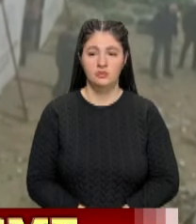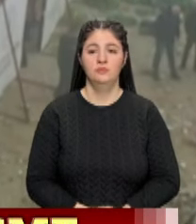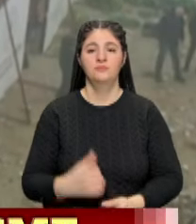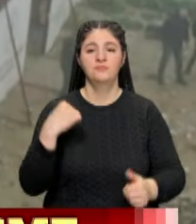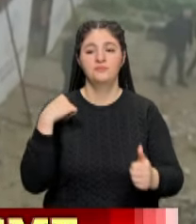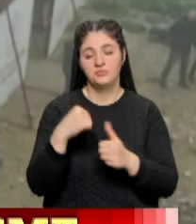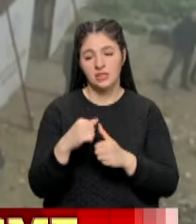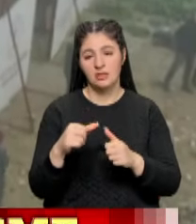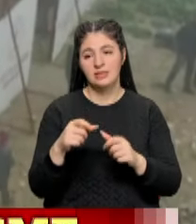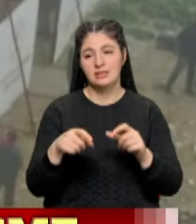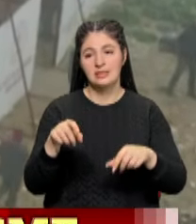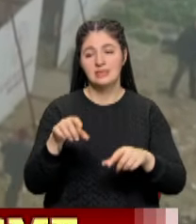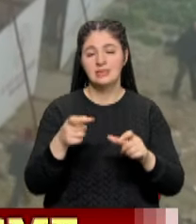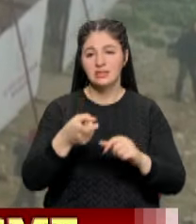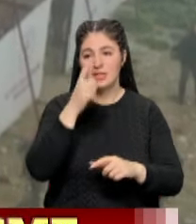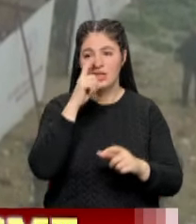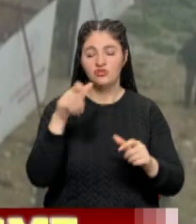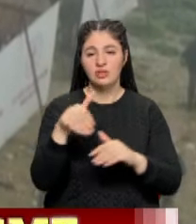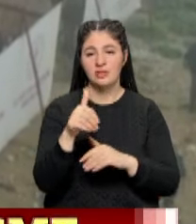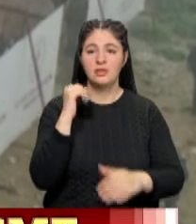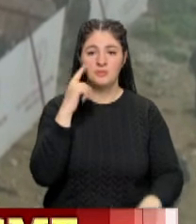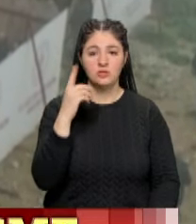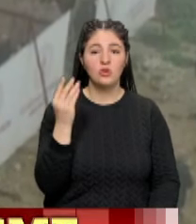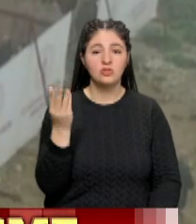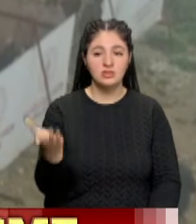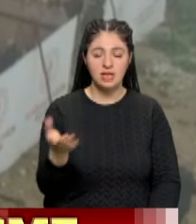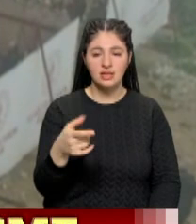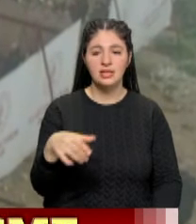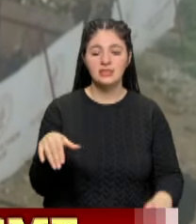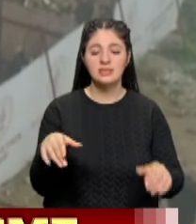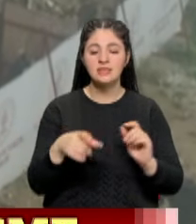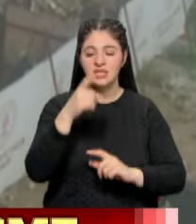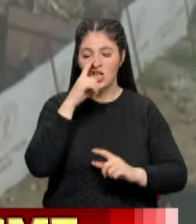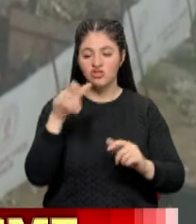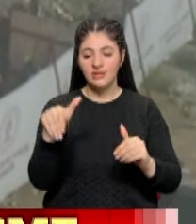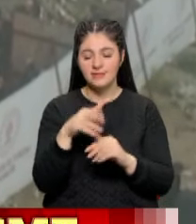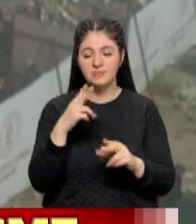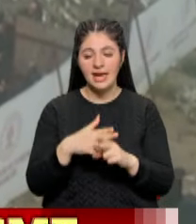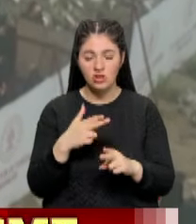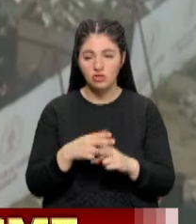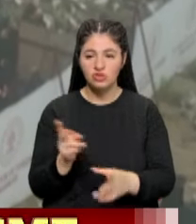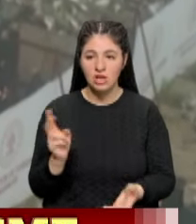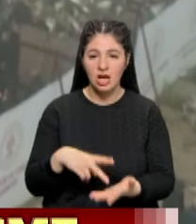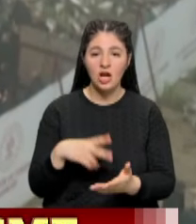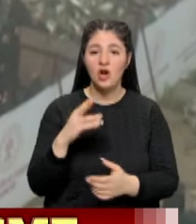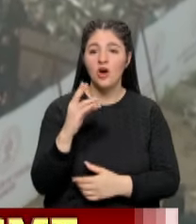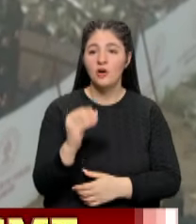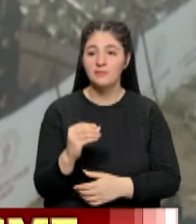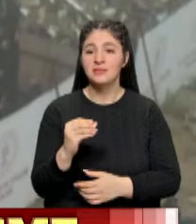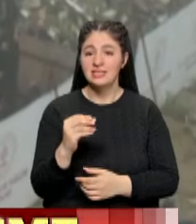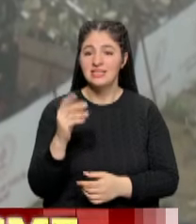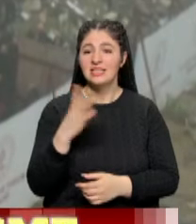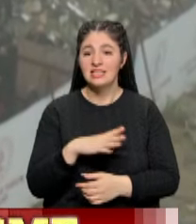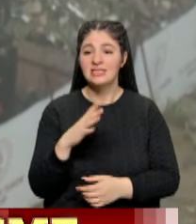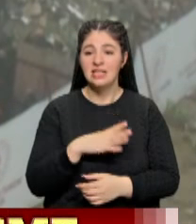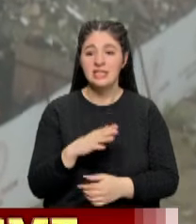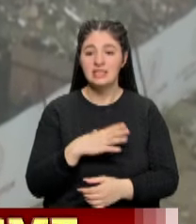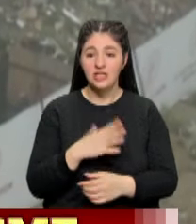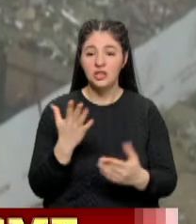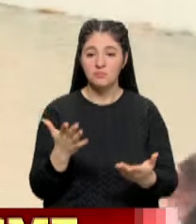Yeniden Saray Caddesi'ne dönecek olursak, Saray Caddesi bir an önce ayağa kalkmasını